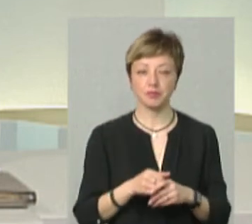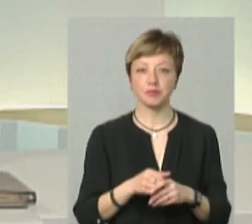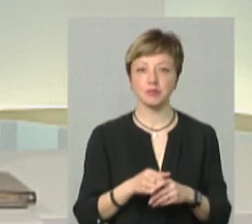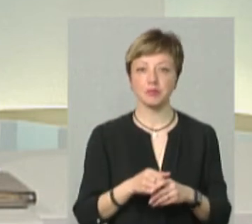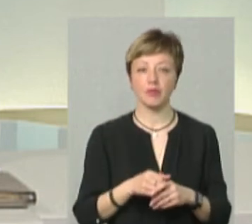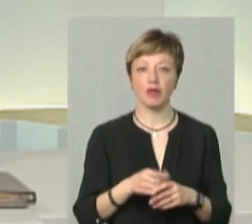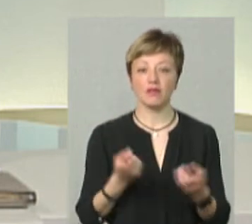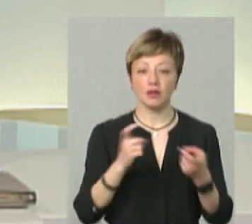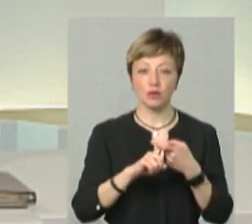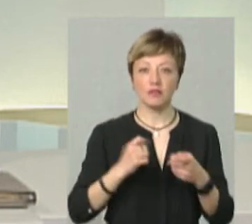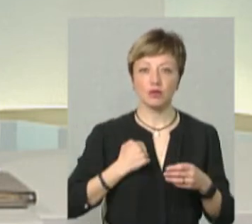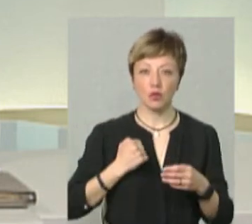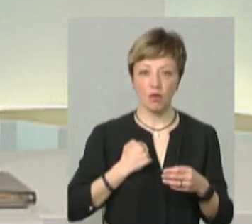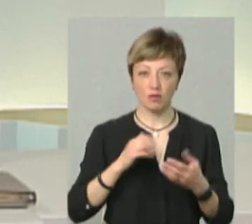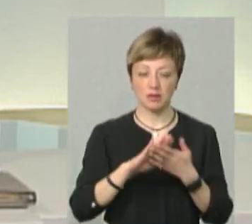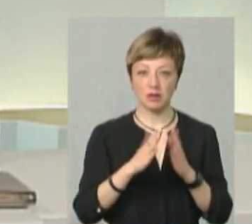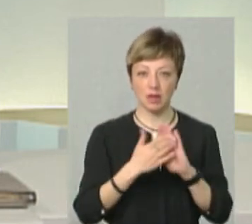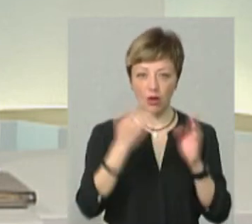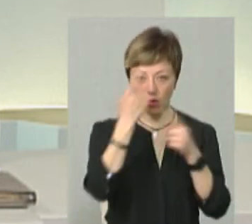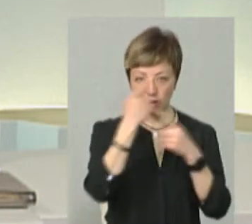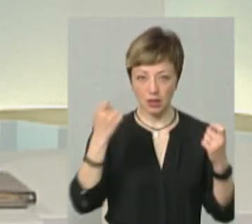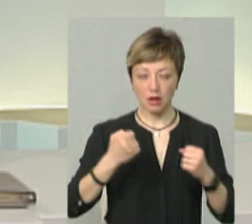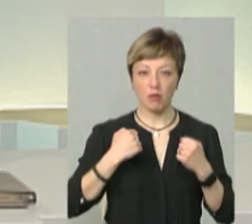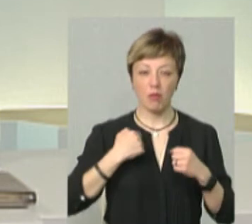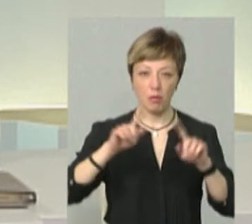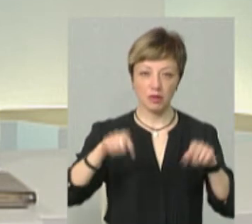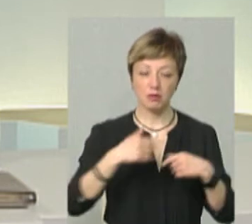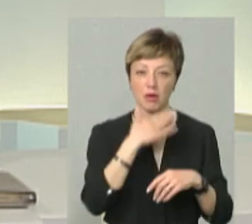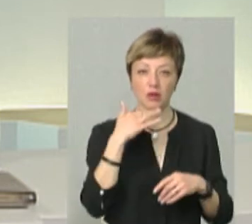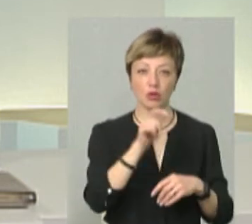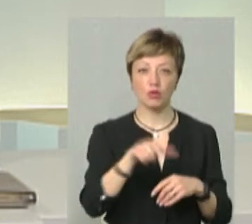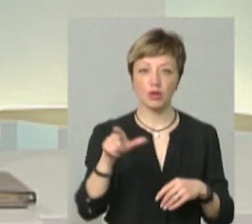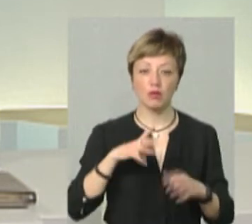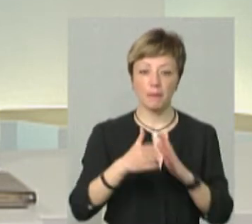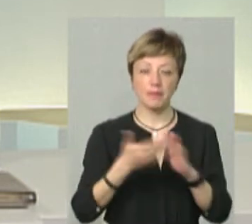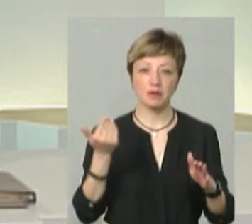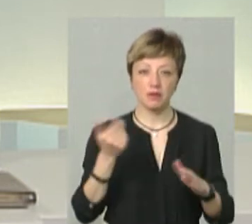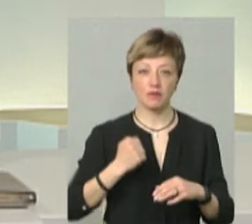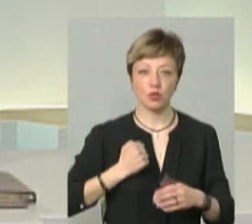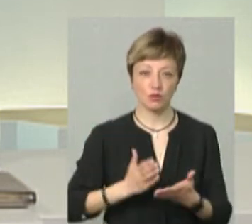з військовим станом, коли оголосили, пішла мобілізація, досить багато людей були призвані на